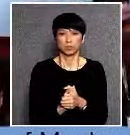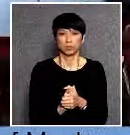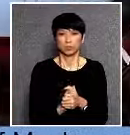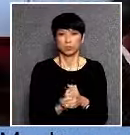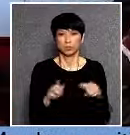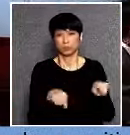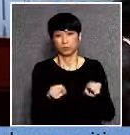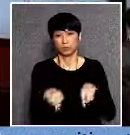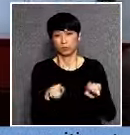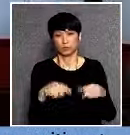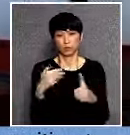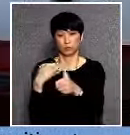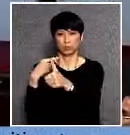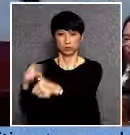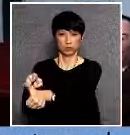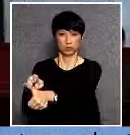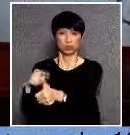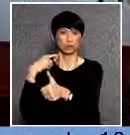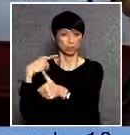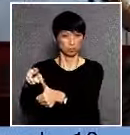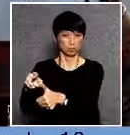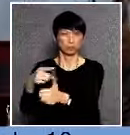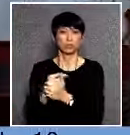立即離開會議廳。